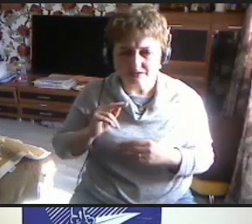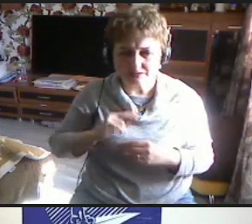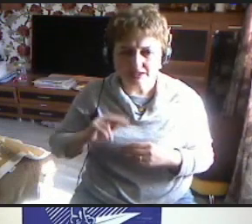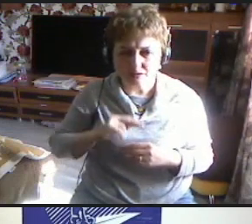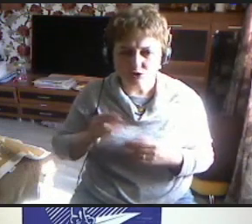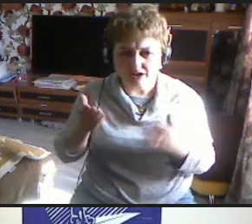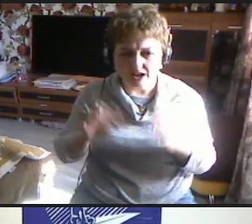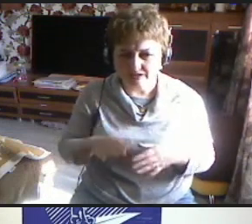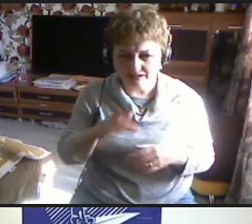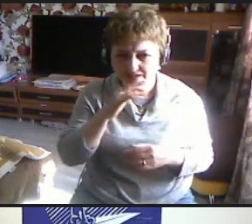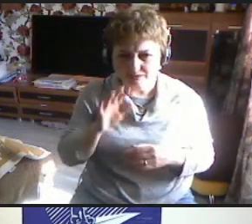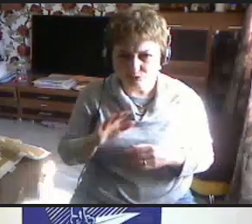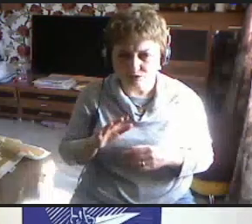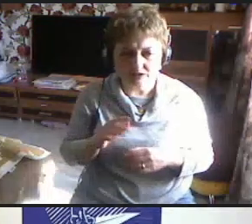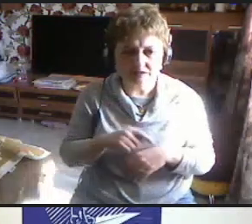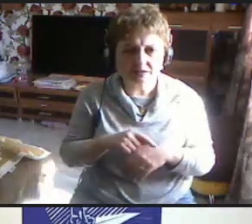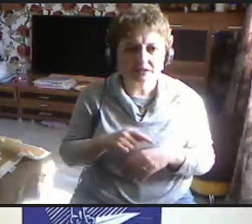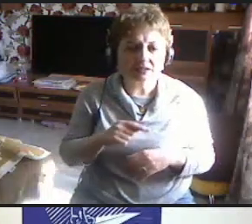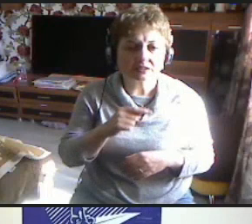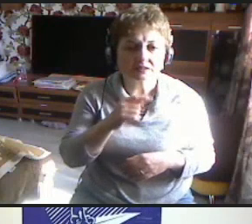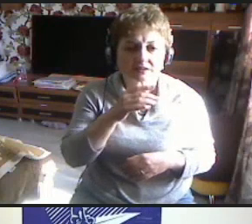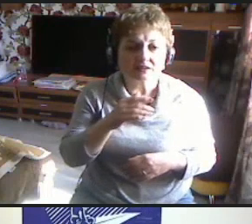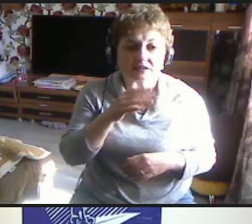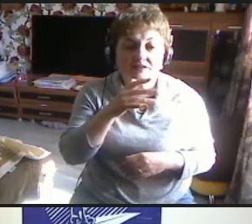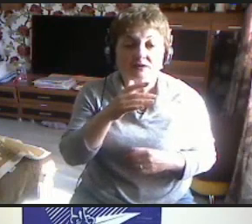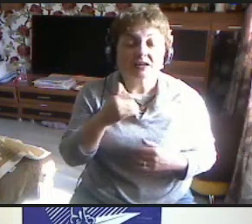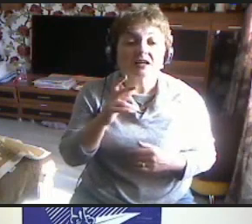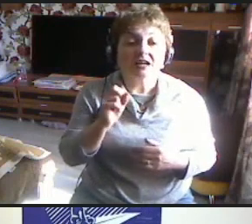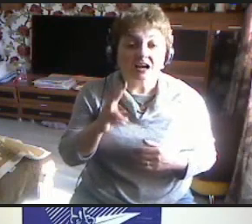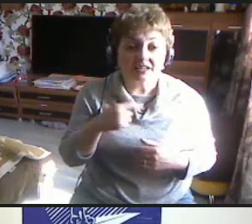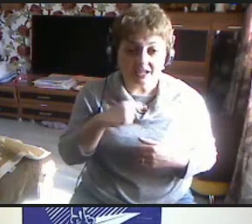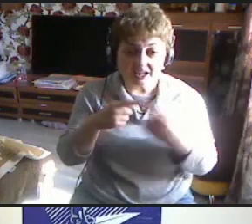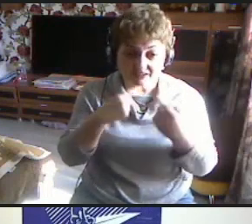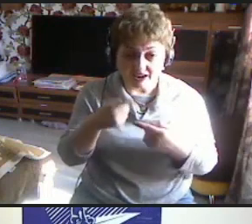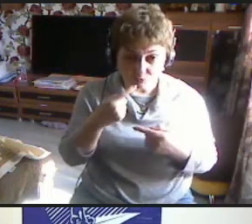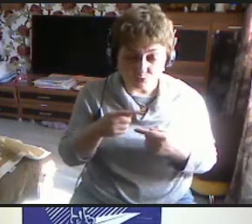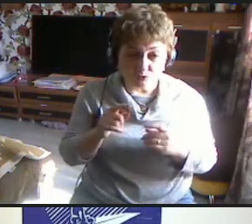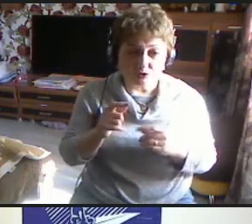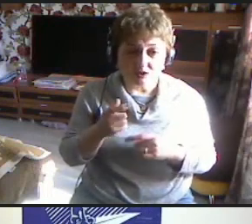немного. Как я говорила, очень важно